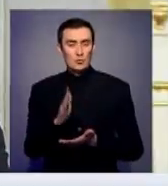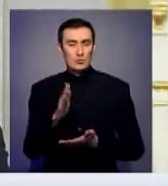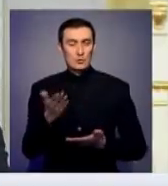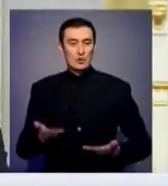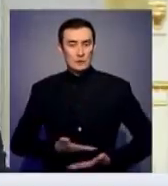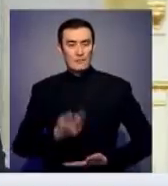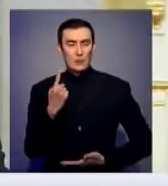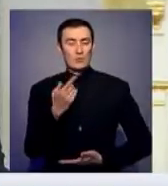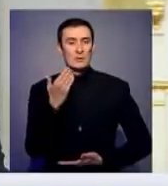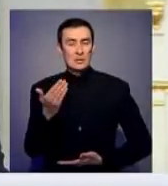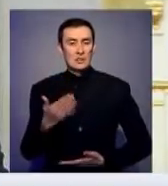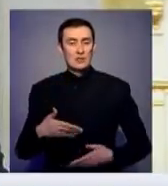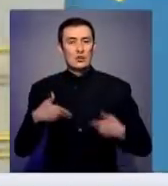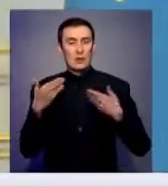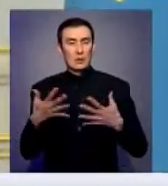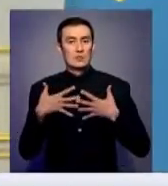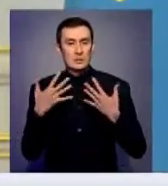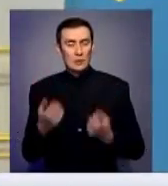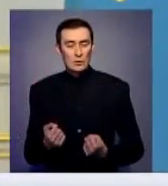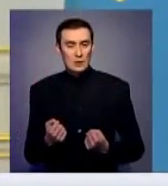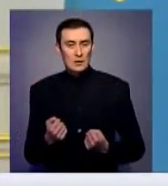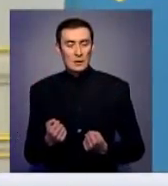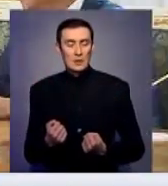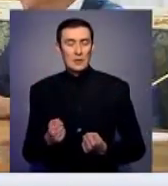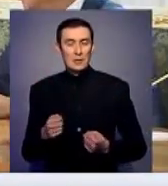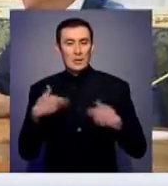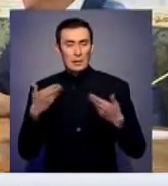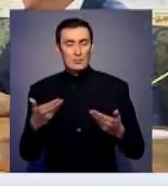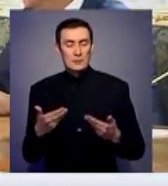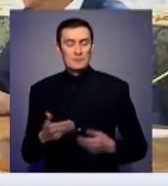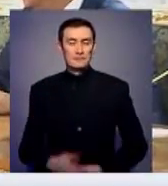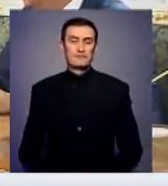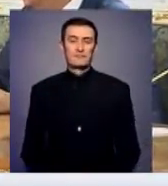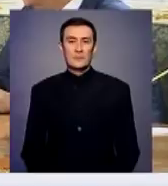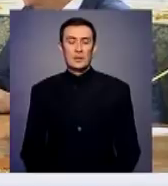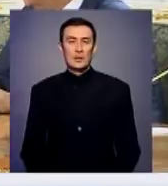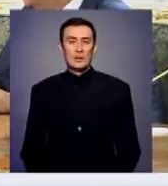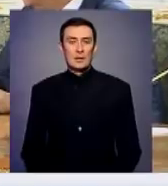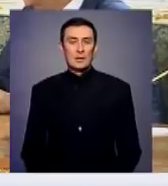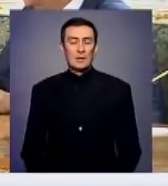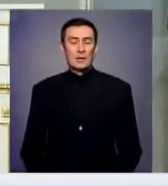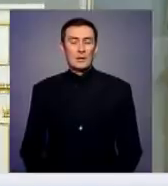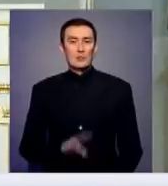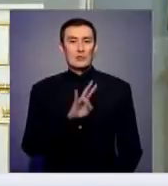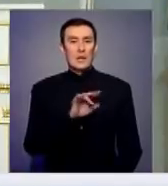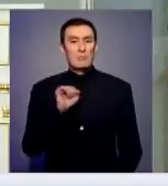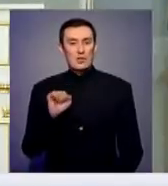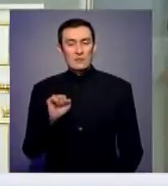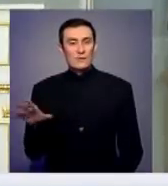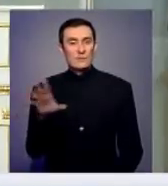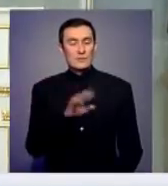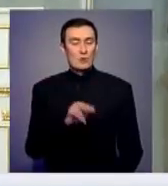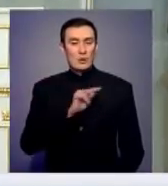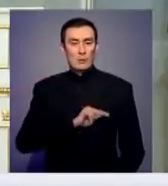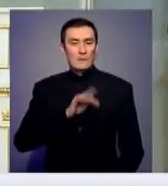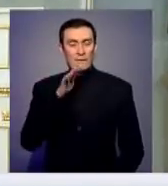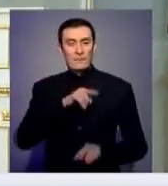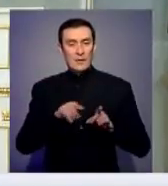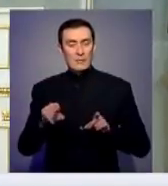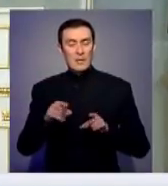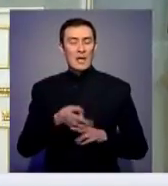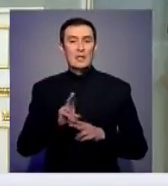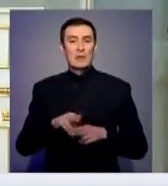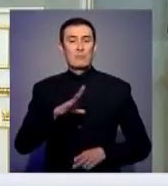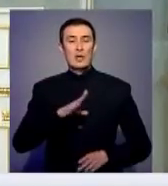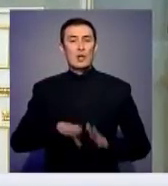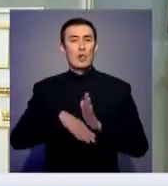и саған денсаулық, үлкен табыстар тілейміз от души. Все те годы, которые я работал с вами, это были